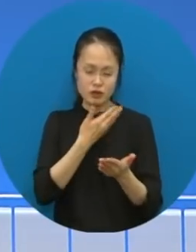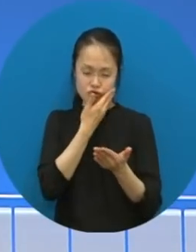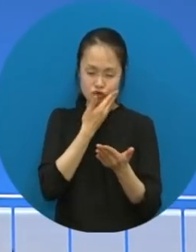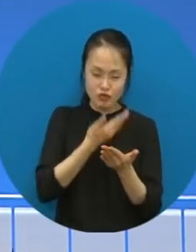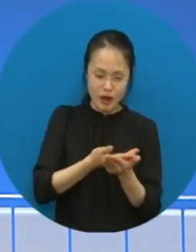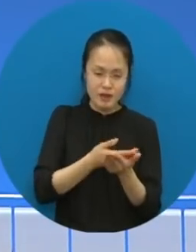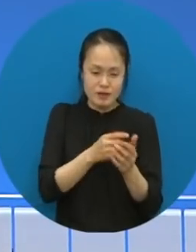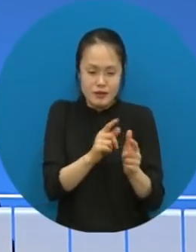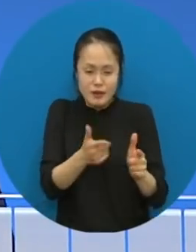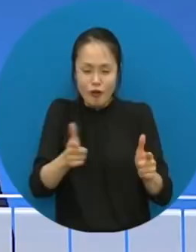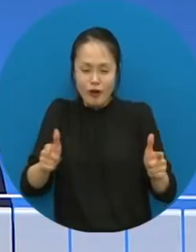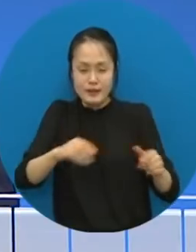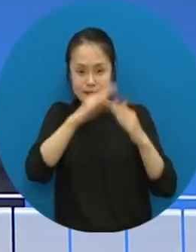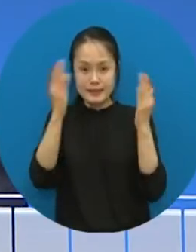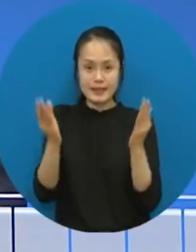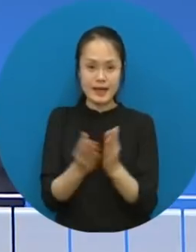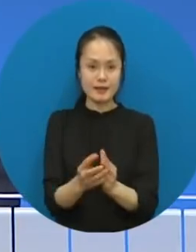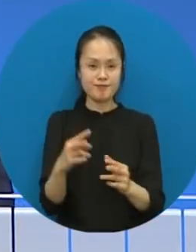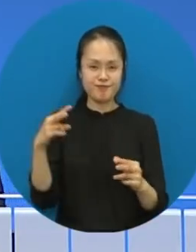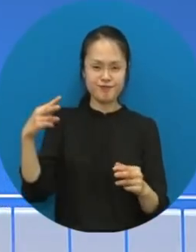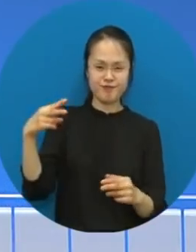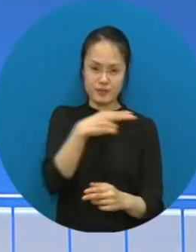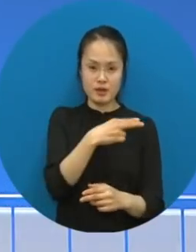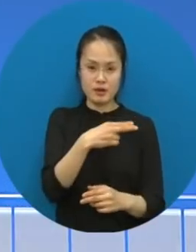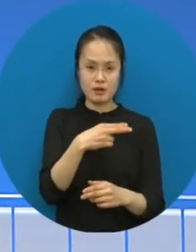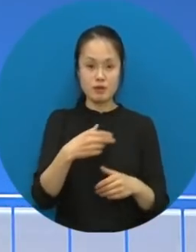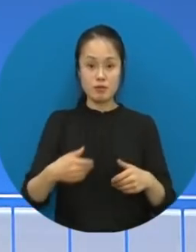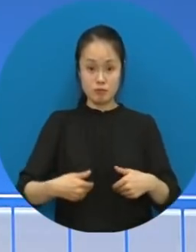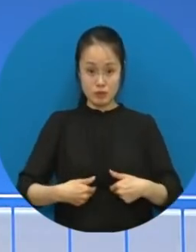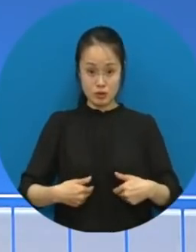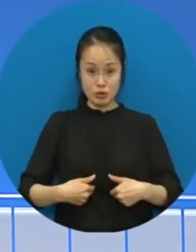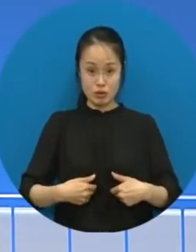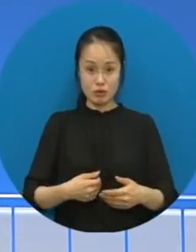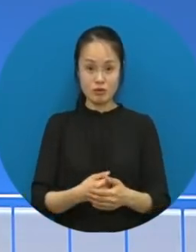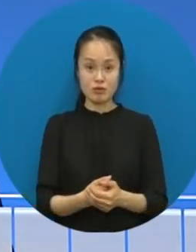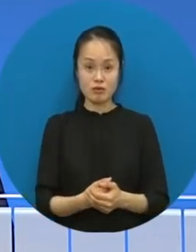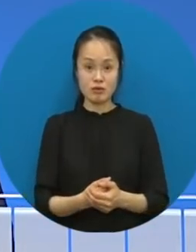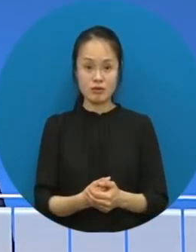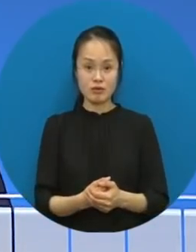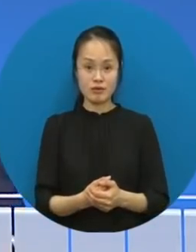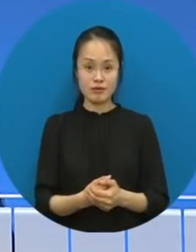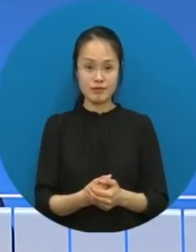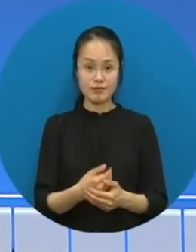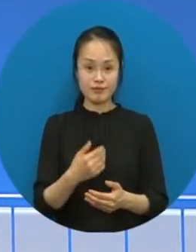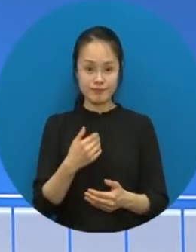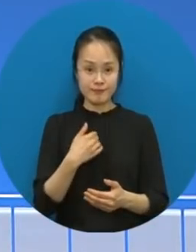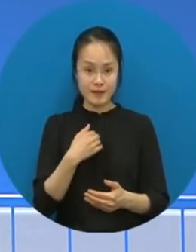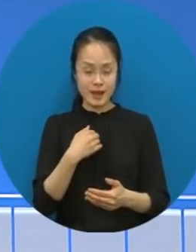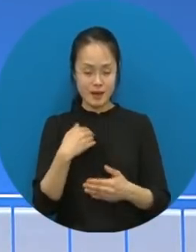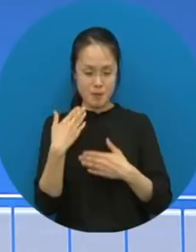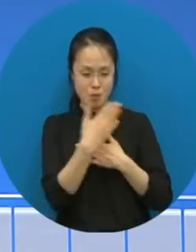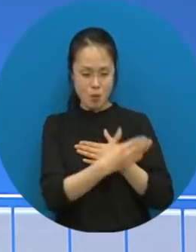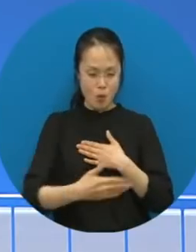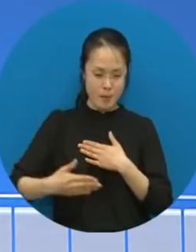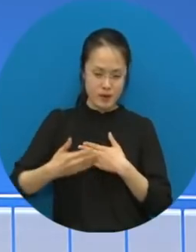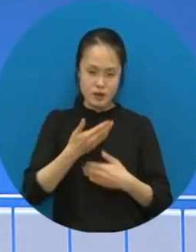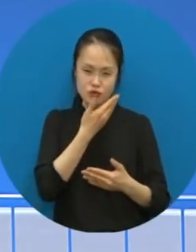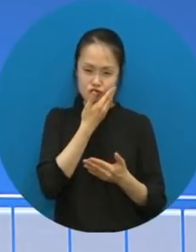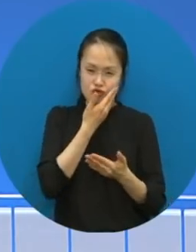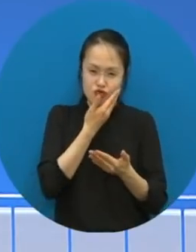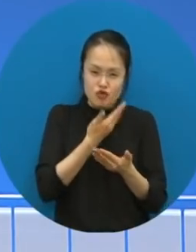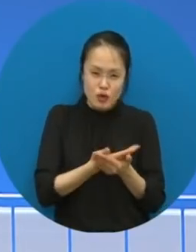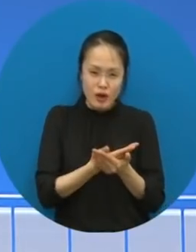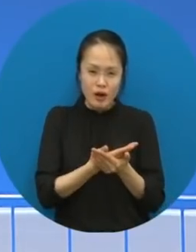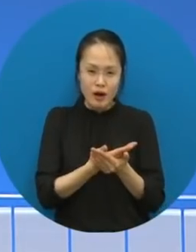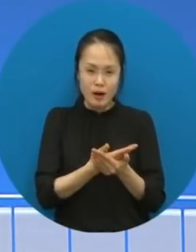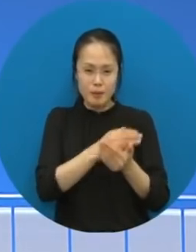정직해야만 합니다. 그리고 간과 콩팥과 속기름을 내어드리는 겁니다. 가는 내 피를 걸르는 것이요 내 피는